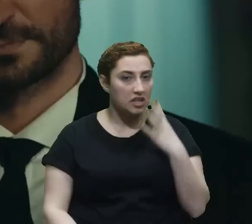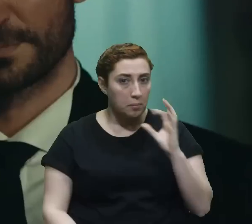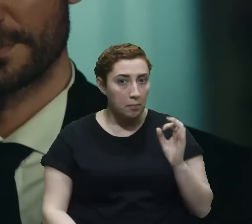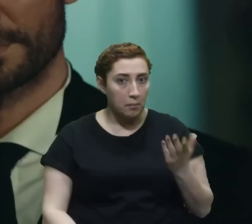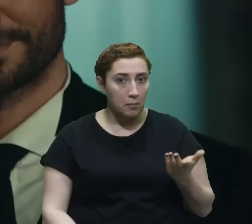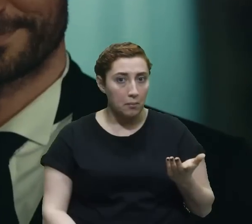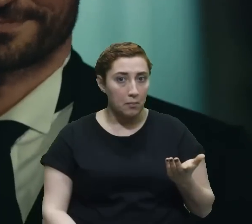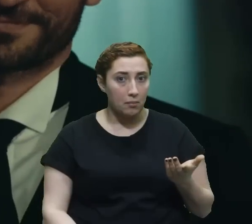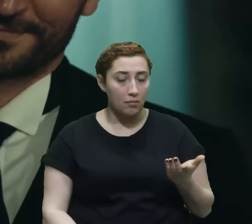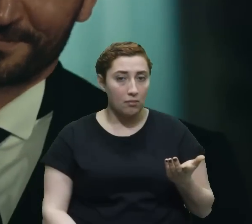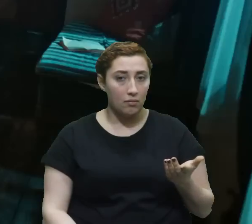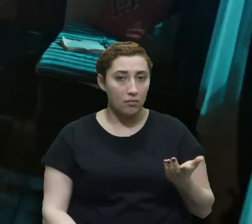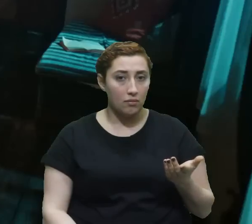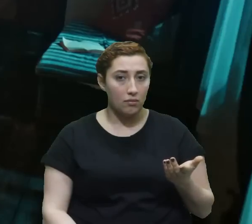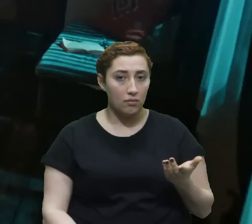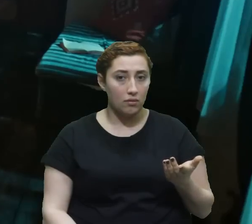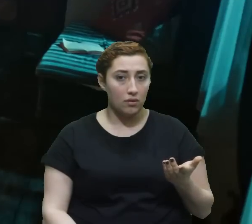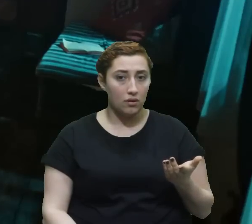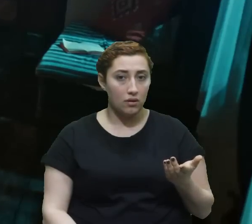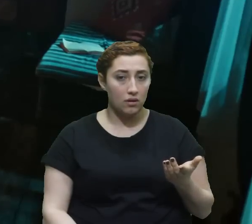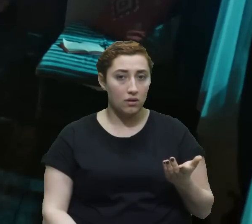Kim? Leyla gitmiş.